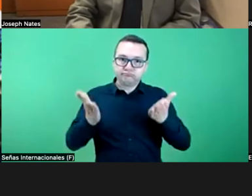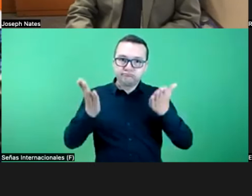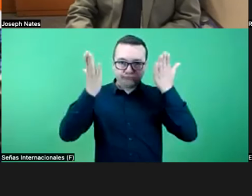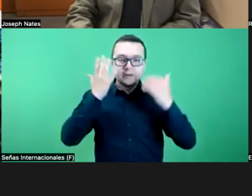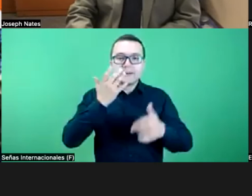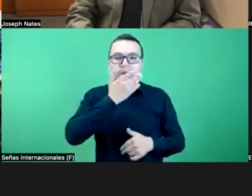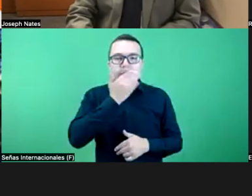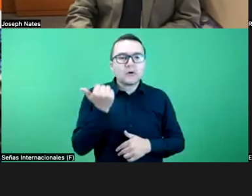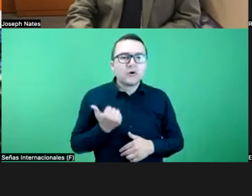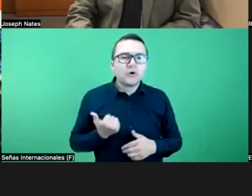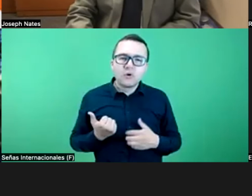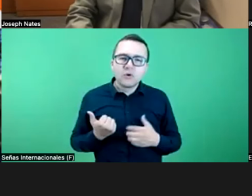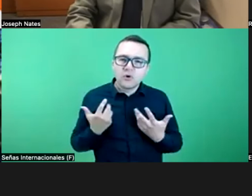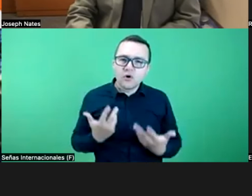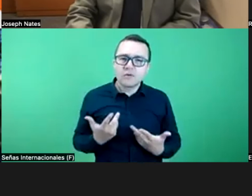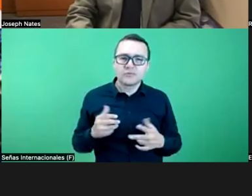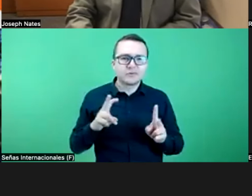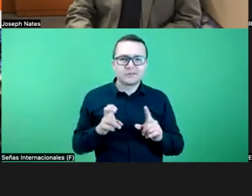Est-ce que vous avez trouvé